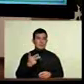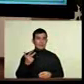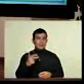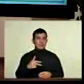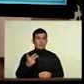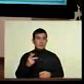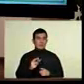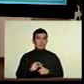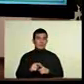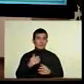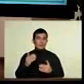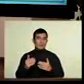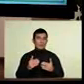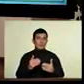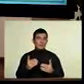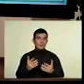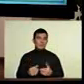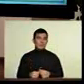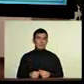33 буквы.